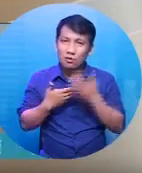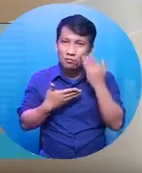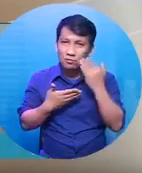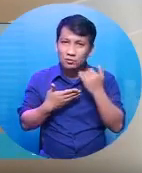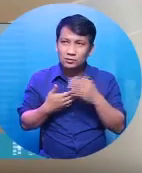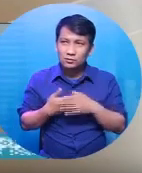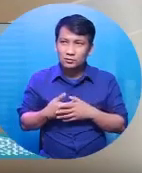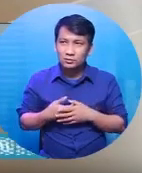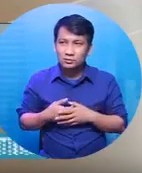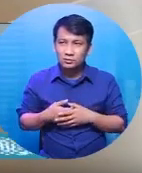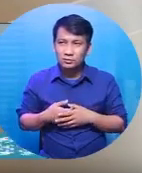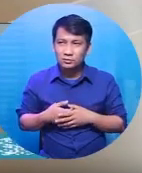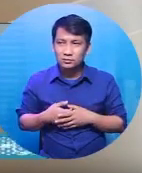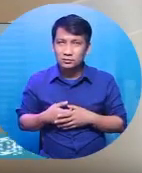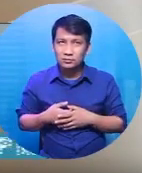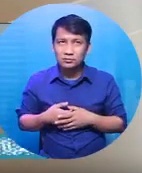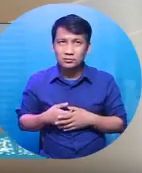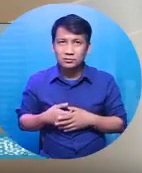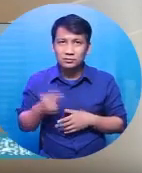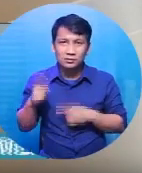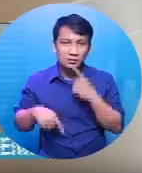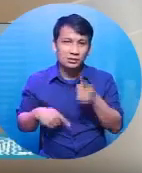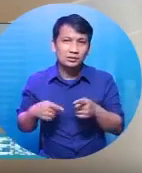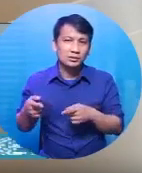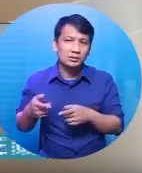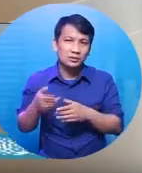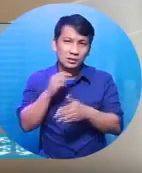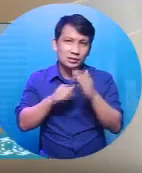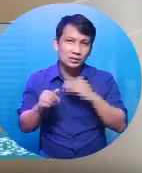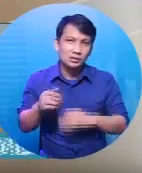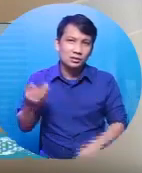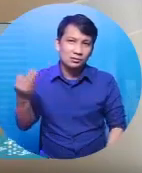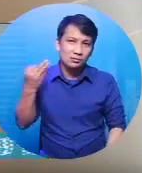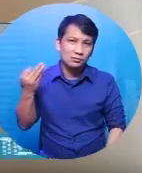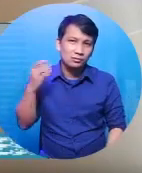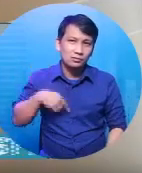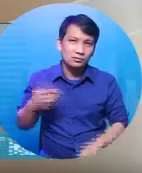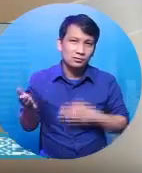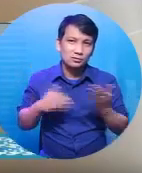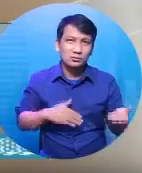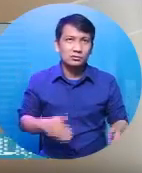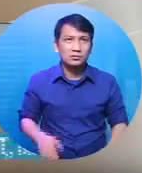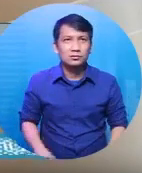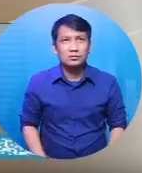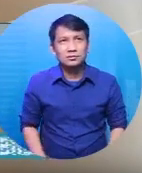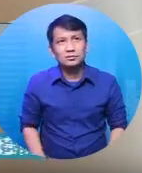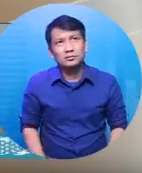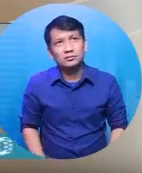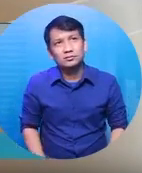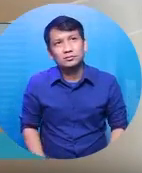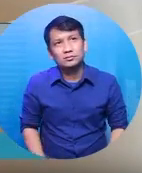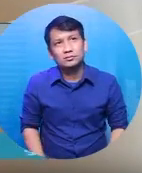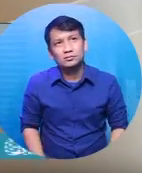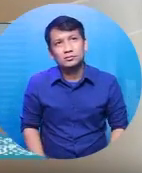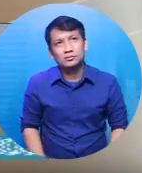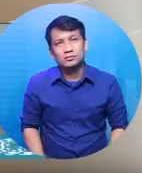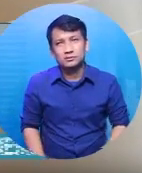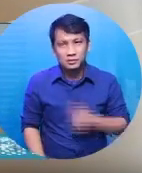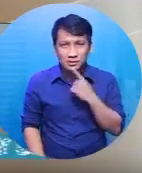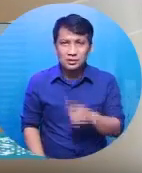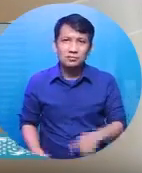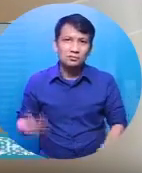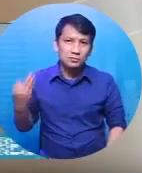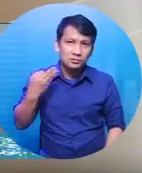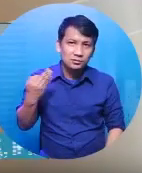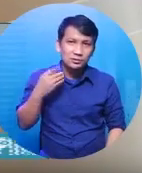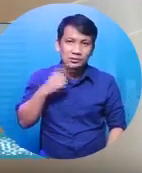Sir, matagal na po ako sa nagpapakumbaba. Sir, minumurang ako niyan, sir. Sinasabihan niya nga ako na mamatay na ako. Hindi totoo yan. Totoo lang po, sir. Minumurang niya ako.